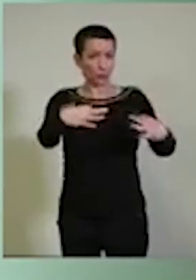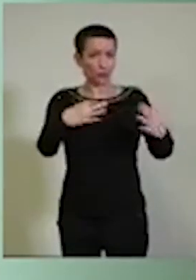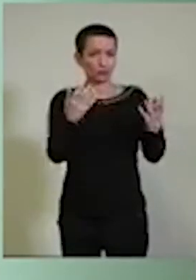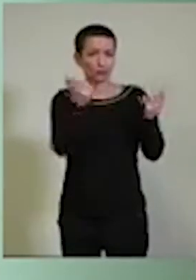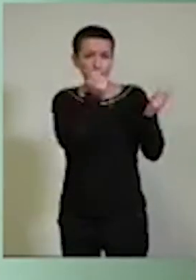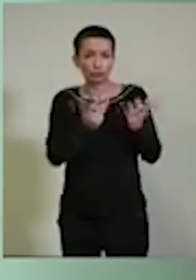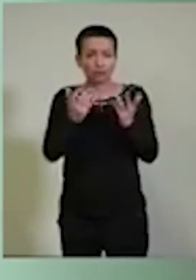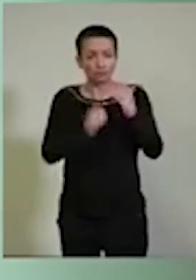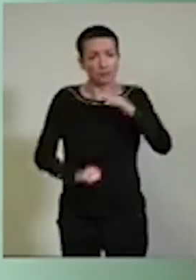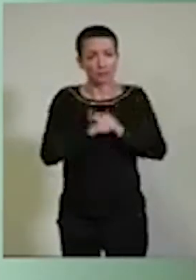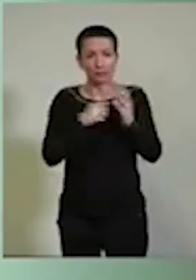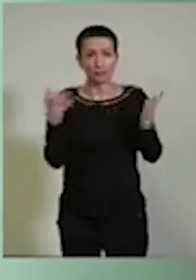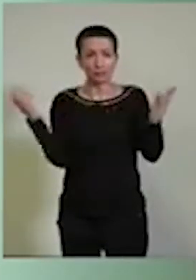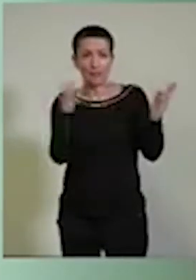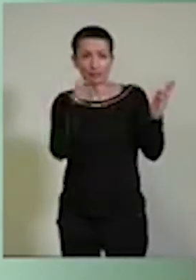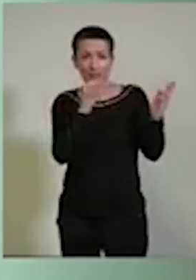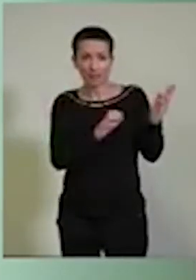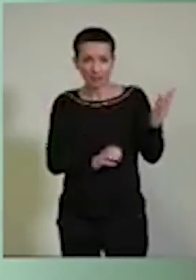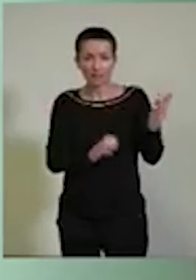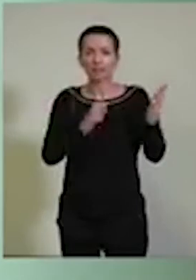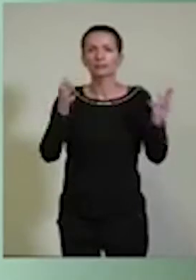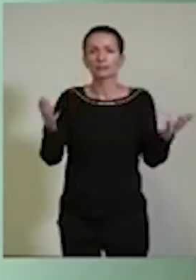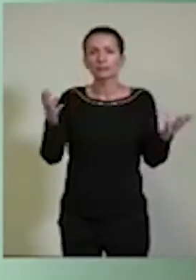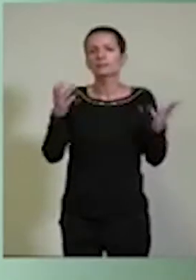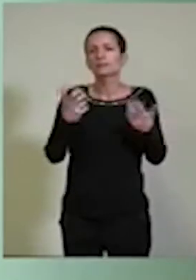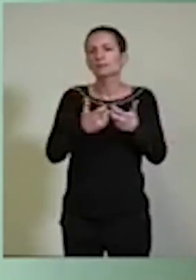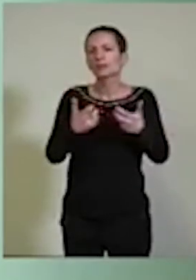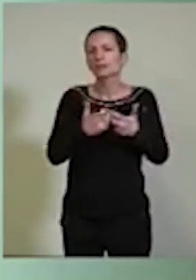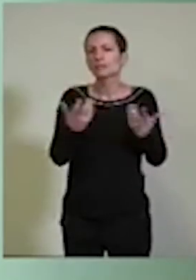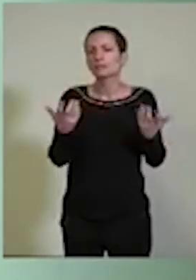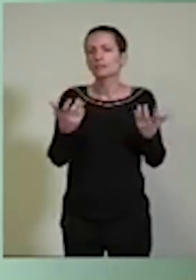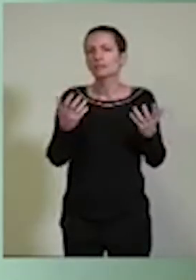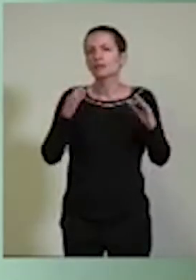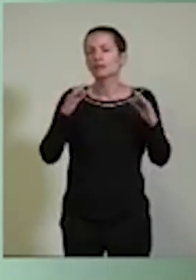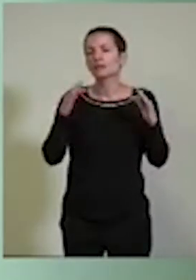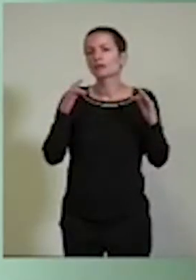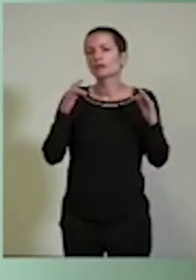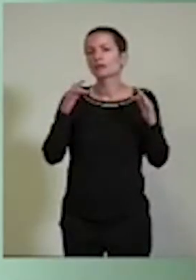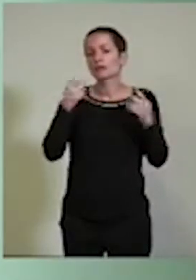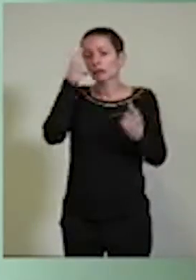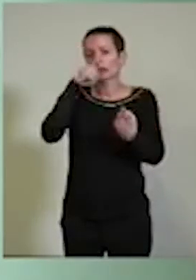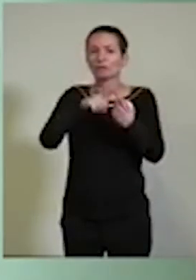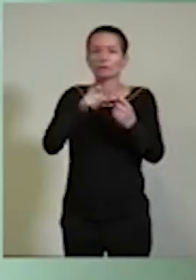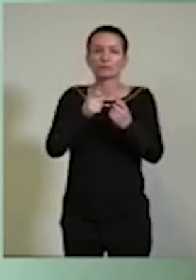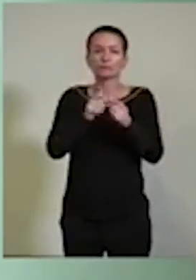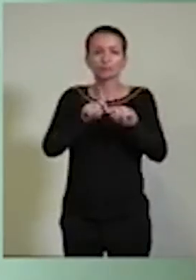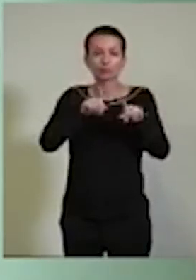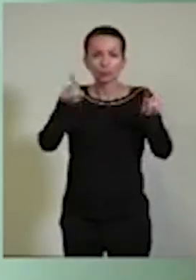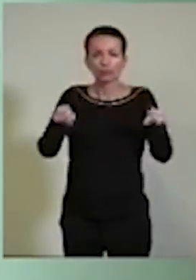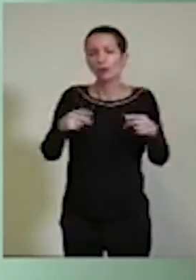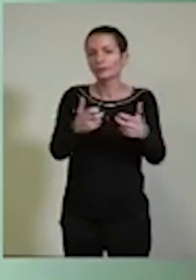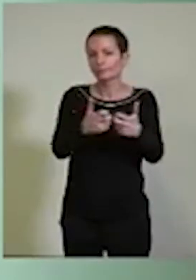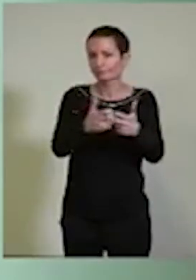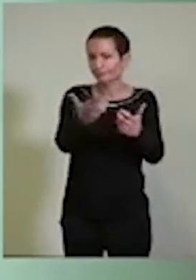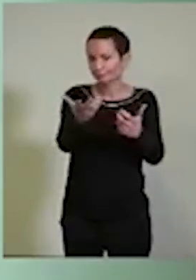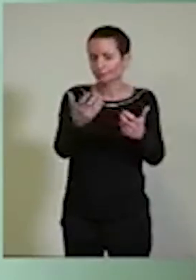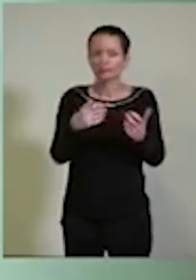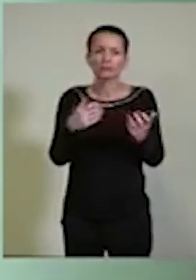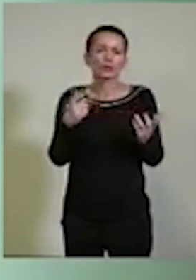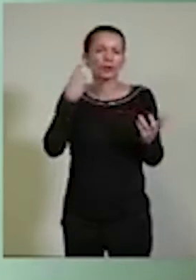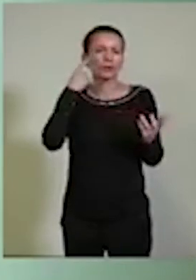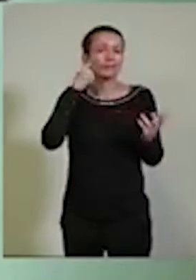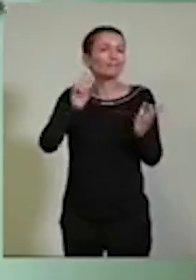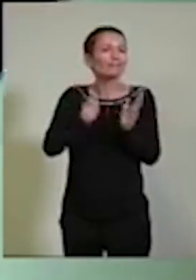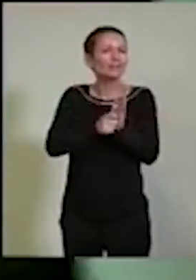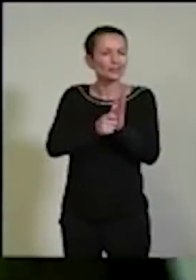chiffres possibles, et notamment des questions budgétaires, et à titre d'exemple, ce que ça pourrait donner quand nous